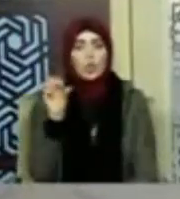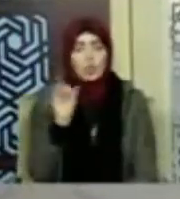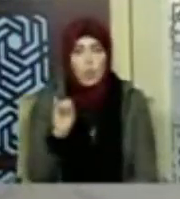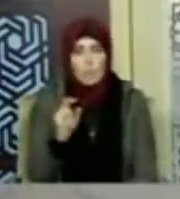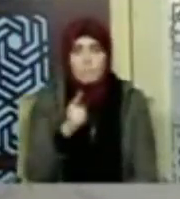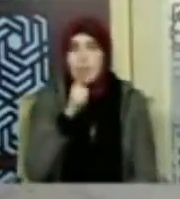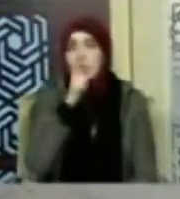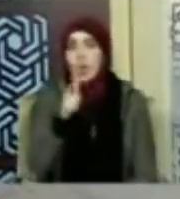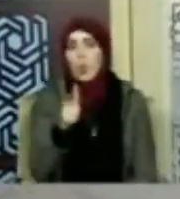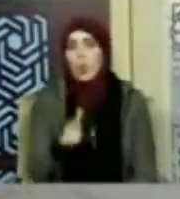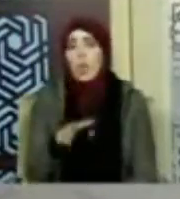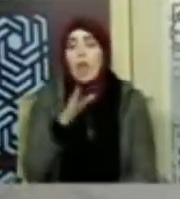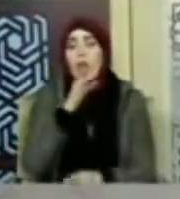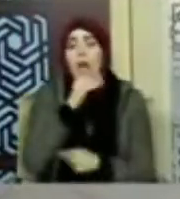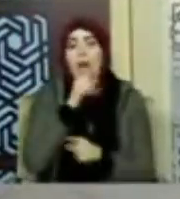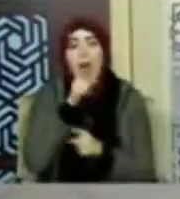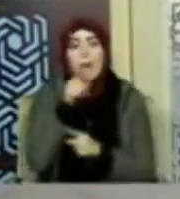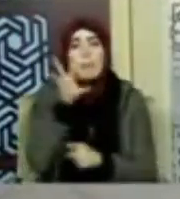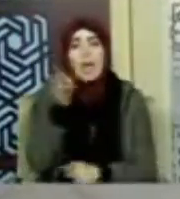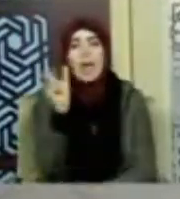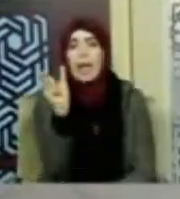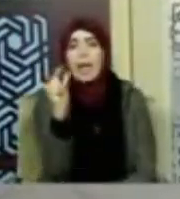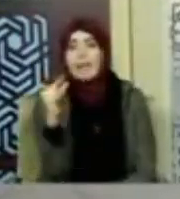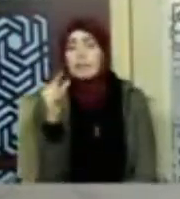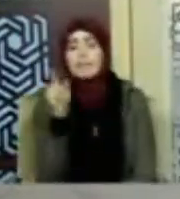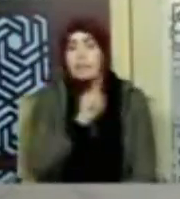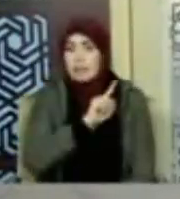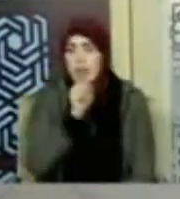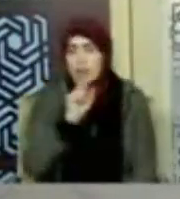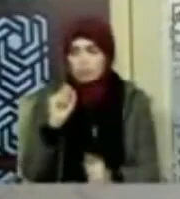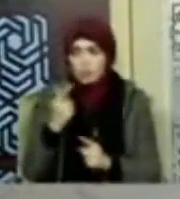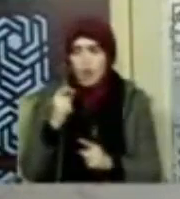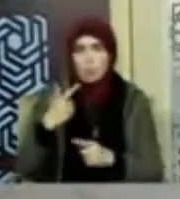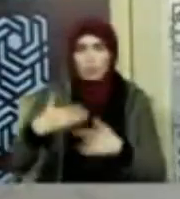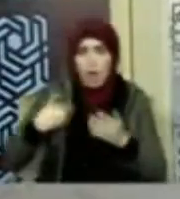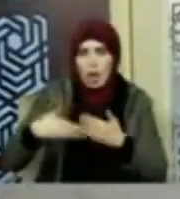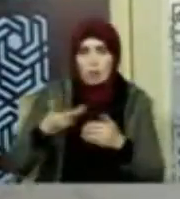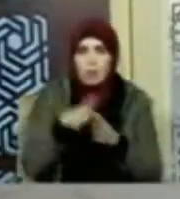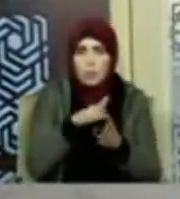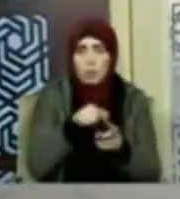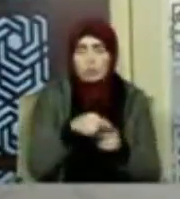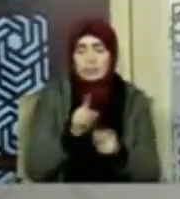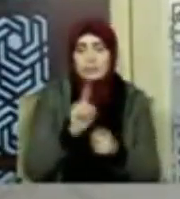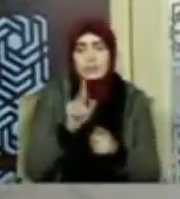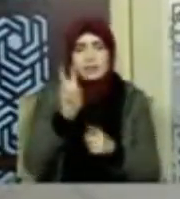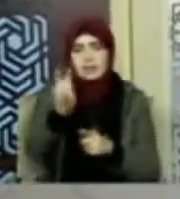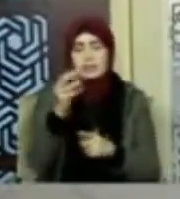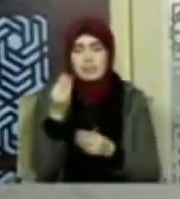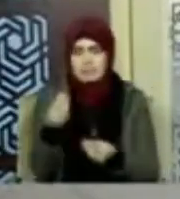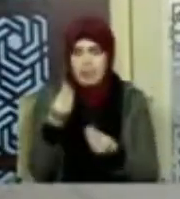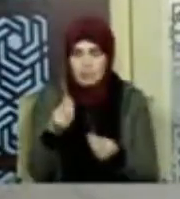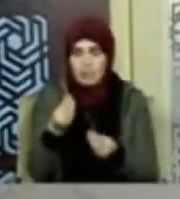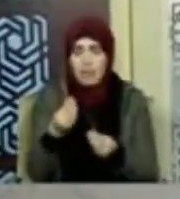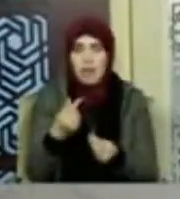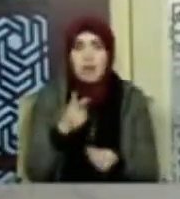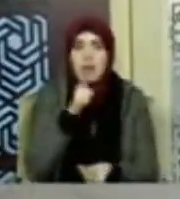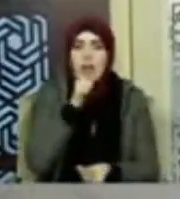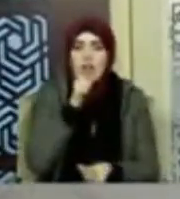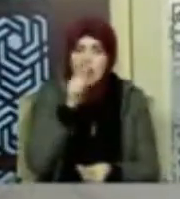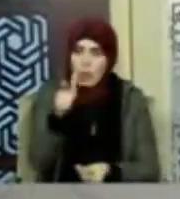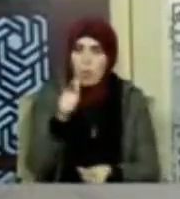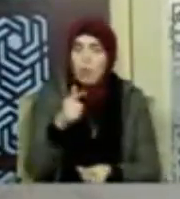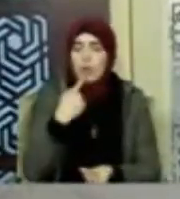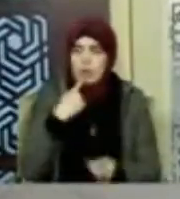أبا هند فلا تعجل علينا، ومهلنا نخبرك اليقين، بأن